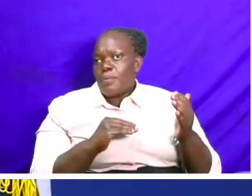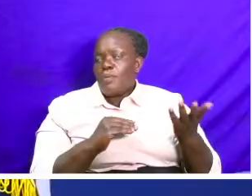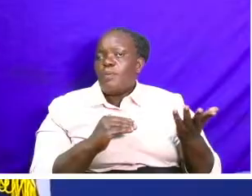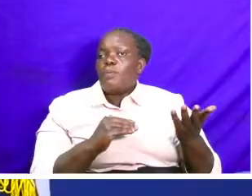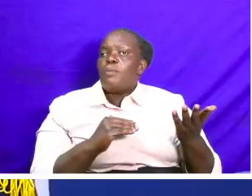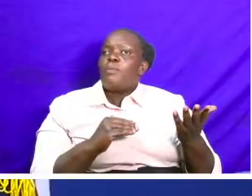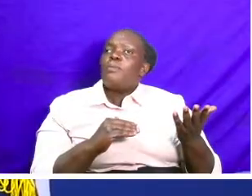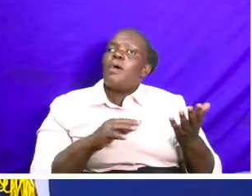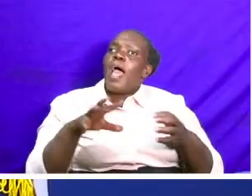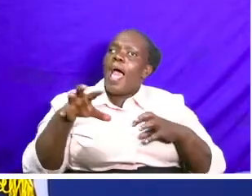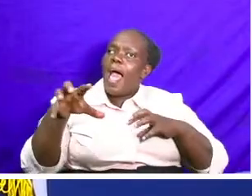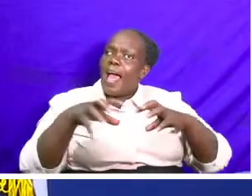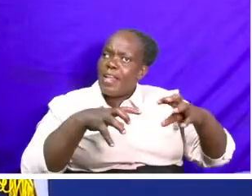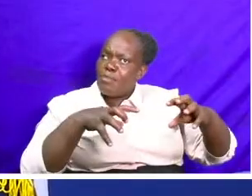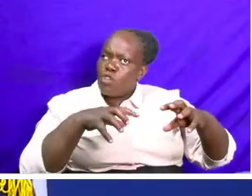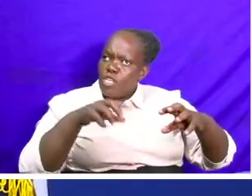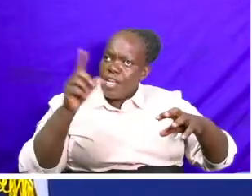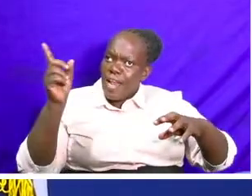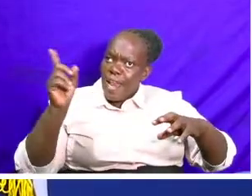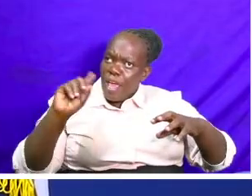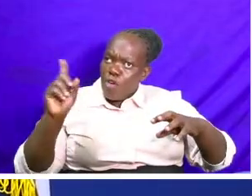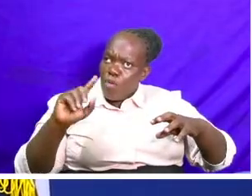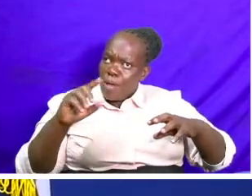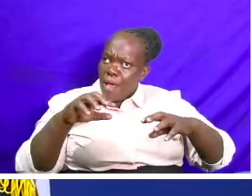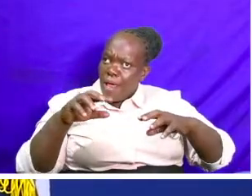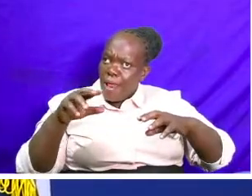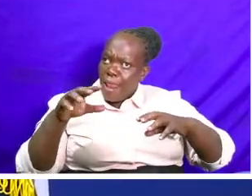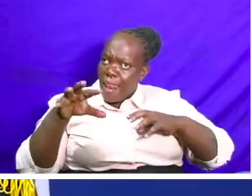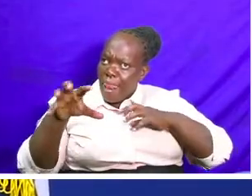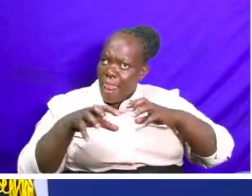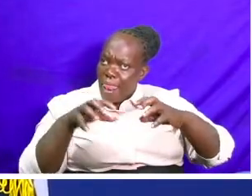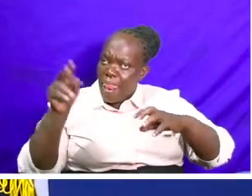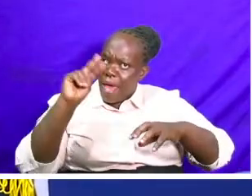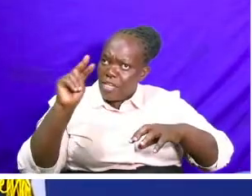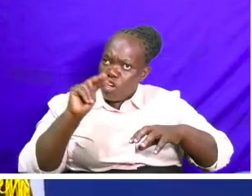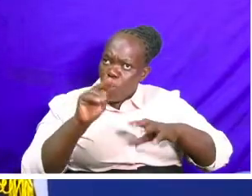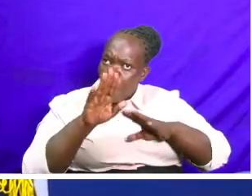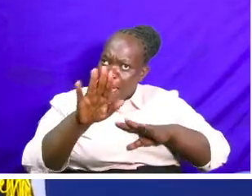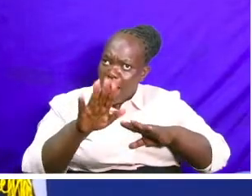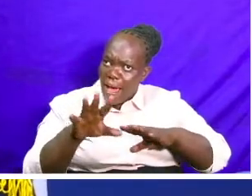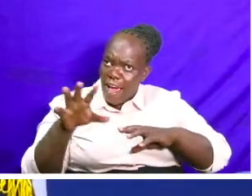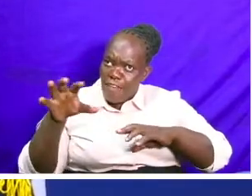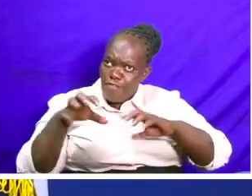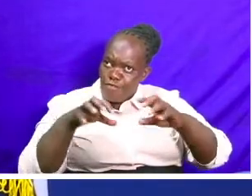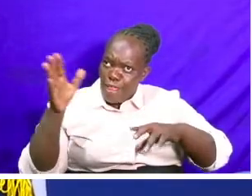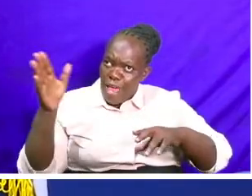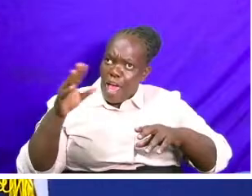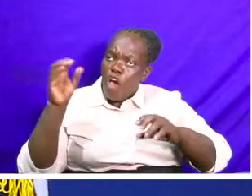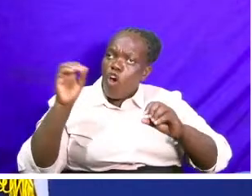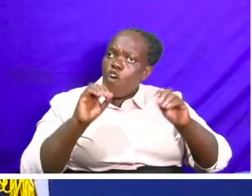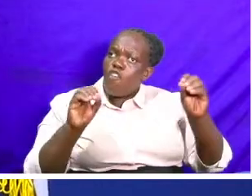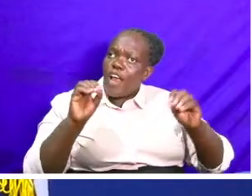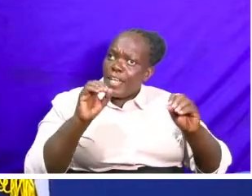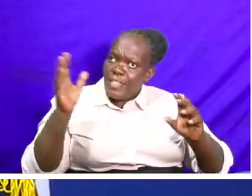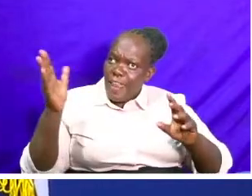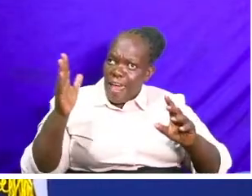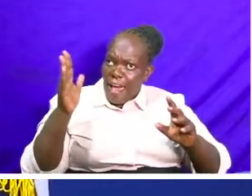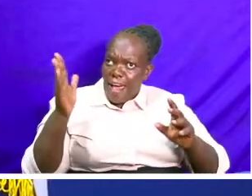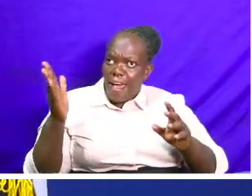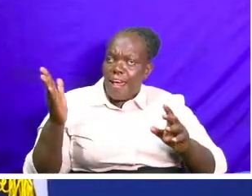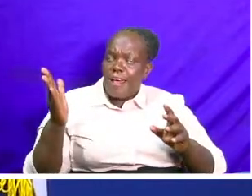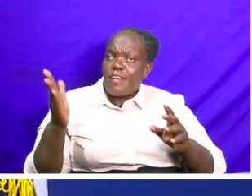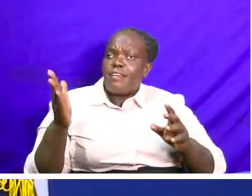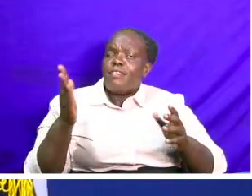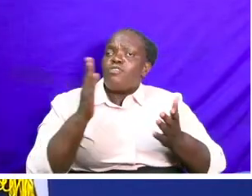buga la wanyama la Nairobi National Park. La hasha. Ile orphanage ambayo iko pale